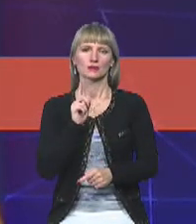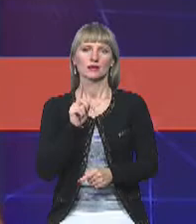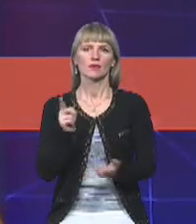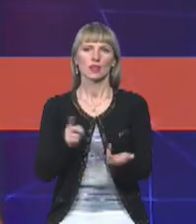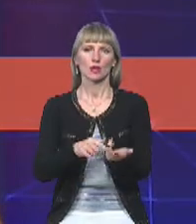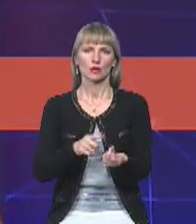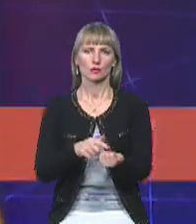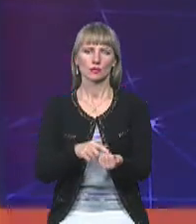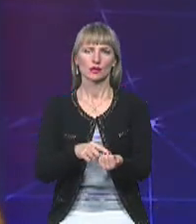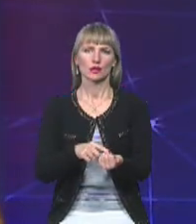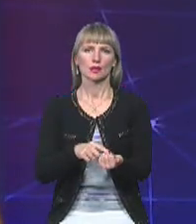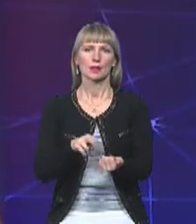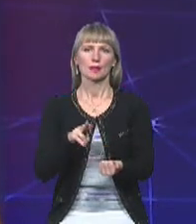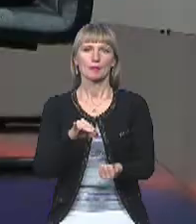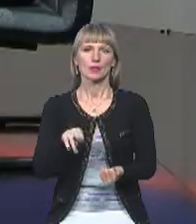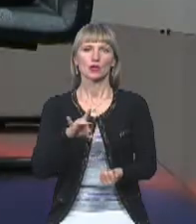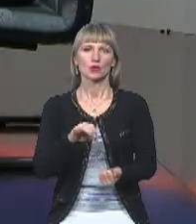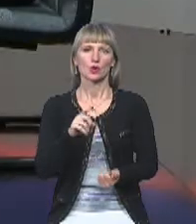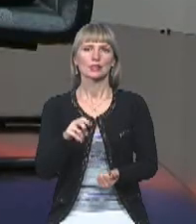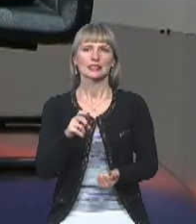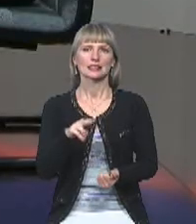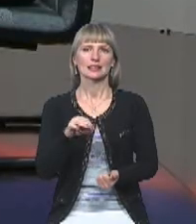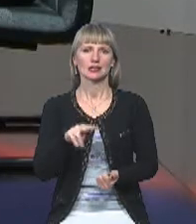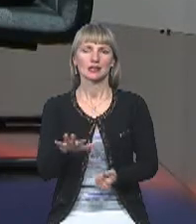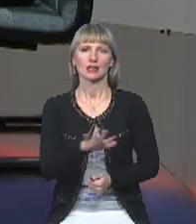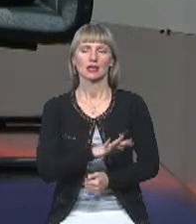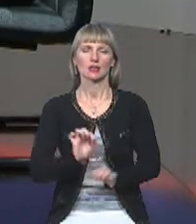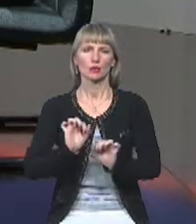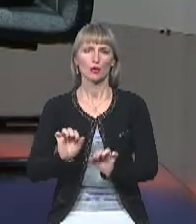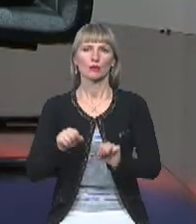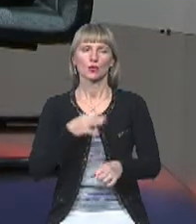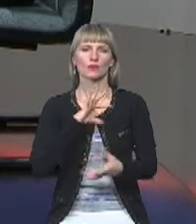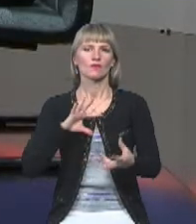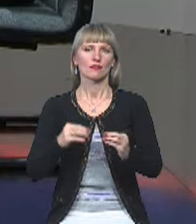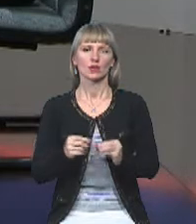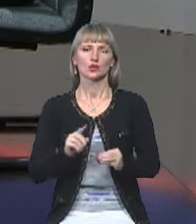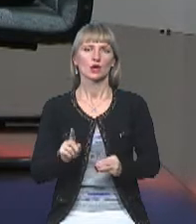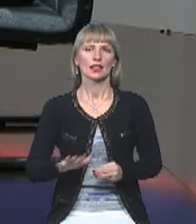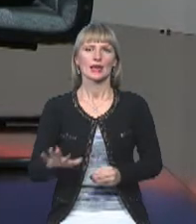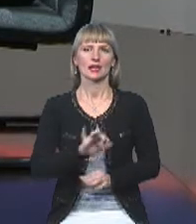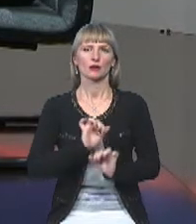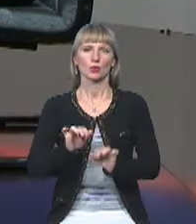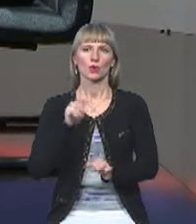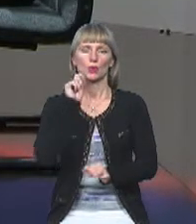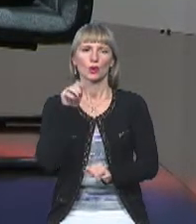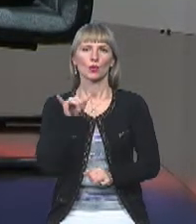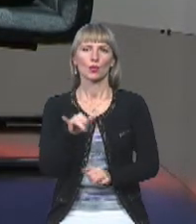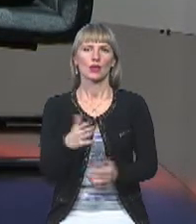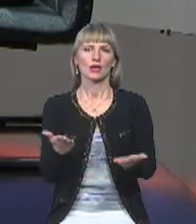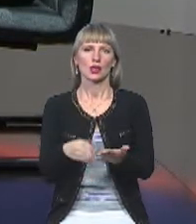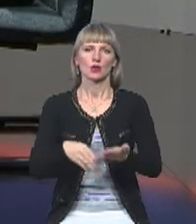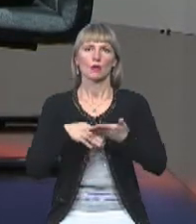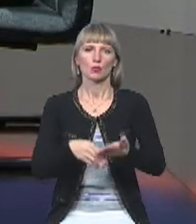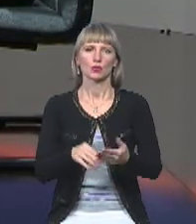числі і підрозділами територіальної оборони. Так, звичайно. Тобто, пане Іване, ми можемо зробити висновок, що територіальна оборона України, вона є як